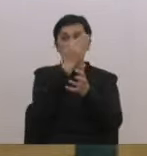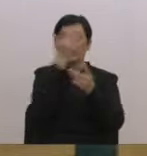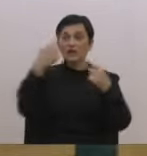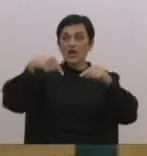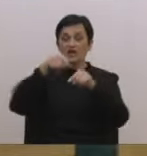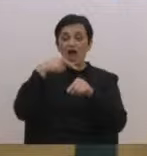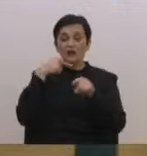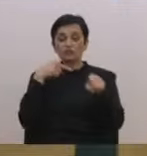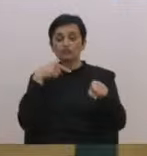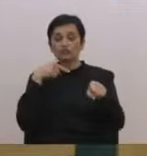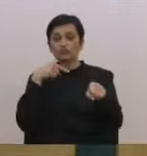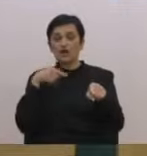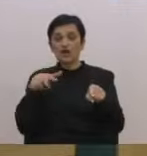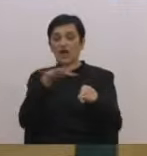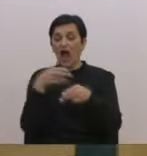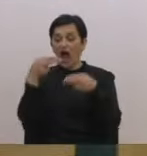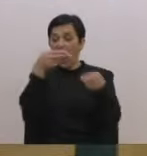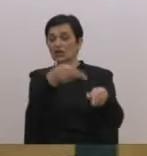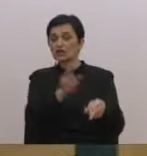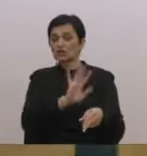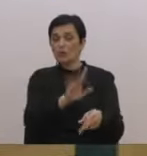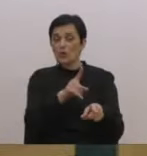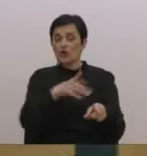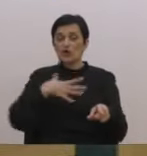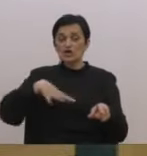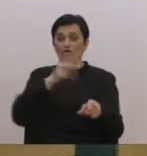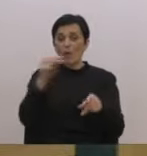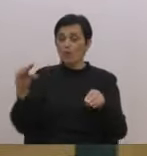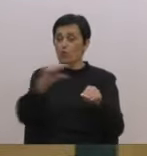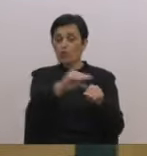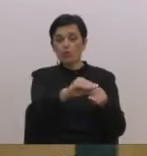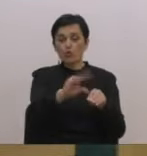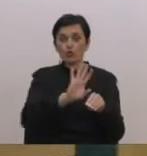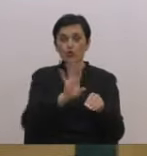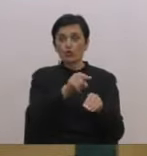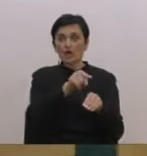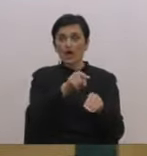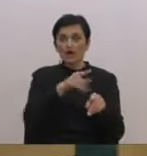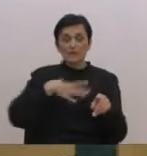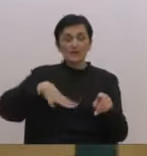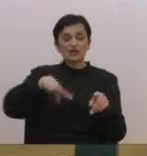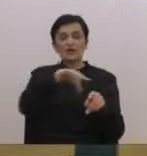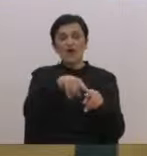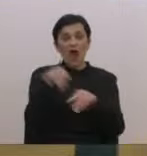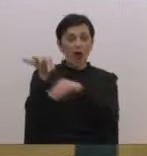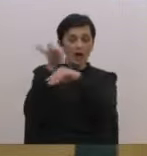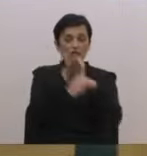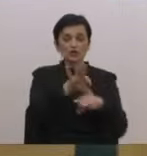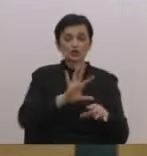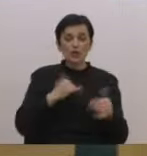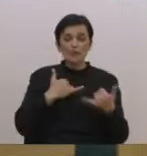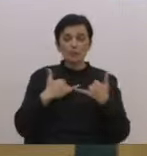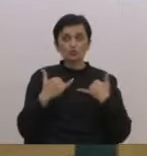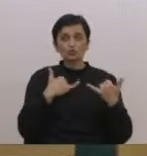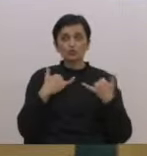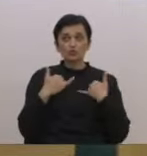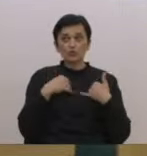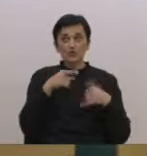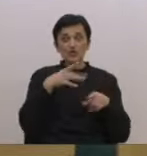ამ ქვეყანაში არ ჩამოხვიდეთ, ამ ქვეყანაში არ ჩადოთ ფული, ამ ქვეყანაში არ ჩამოიყვანოთ სტუმრები და